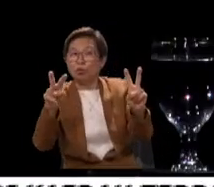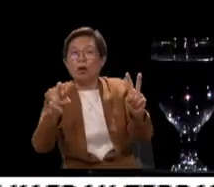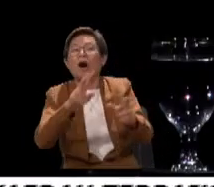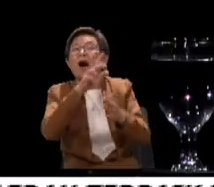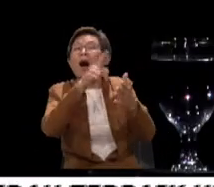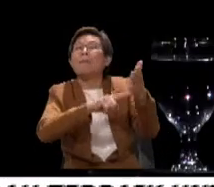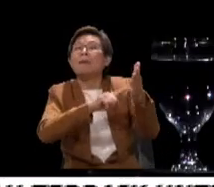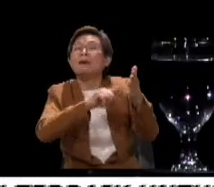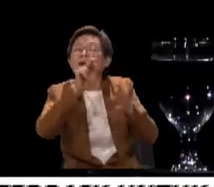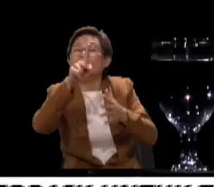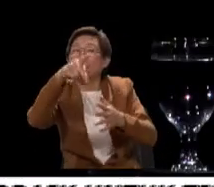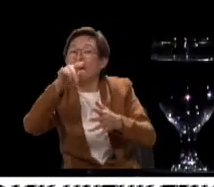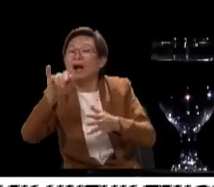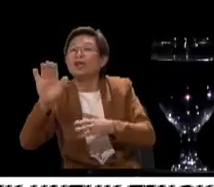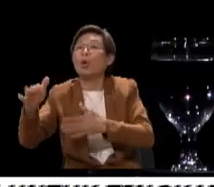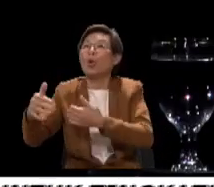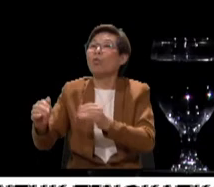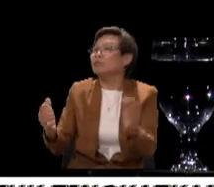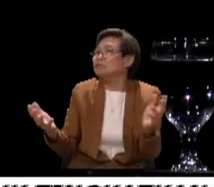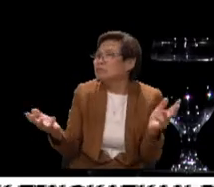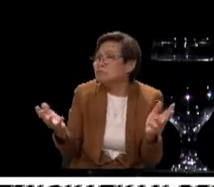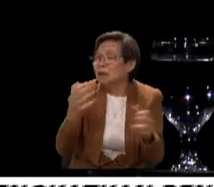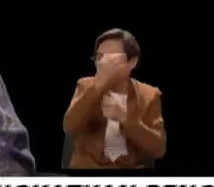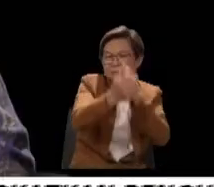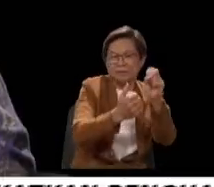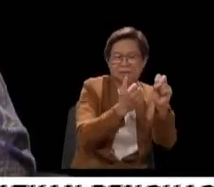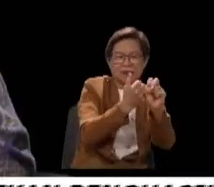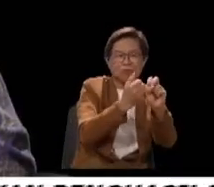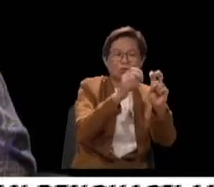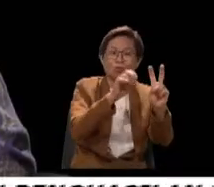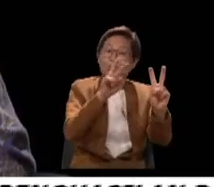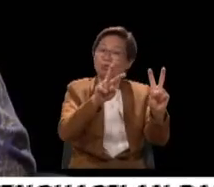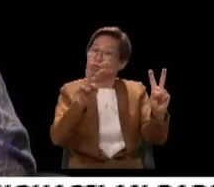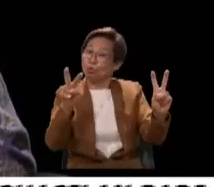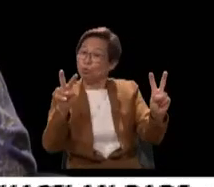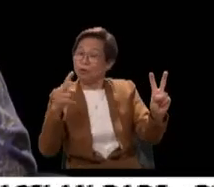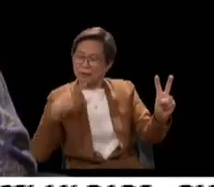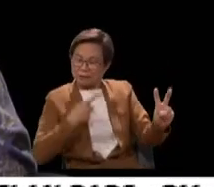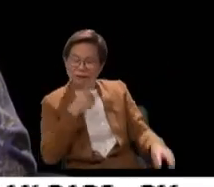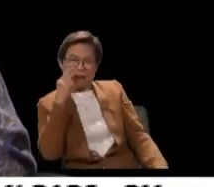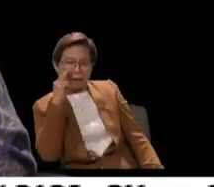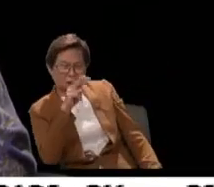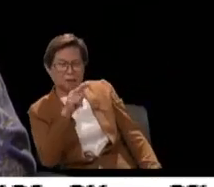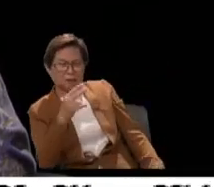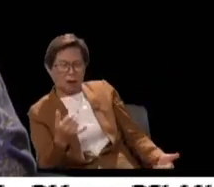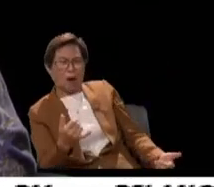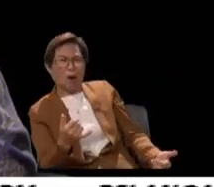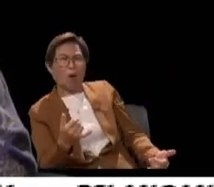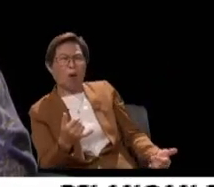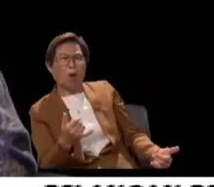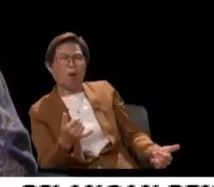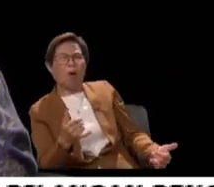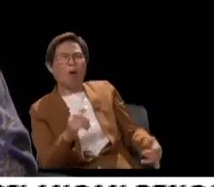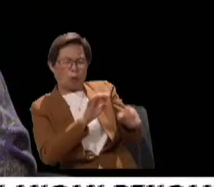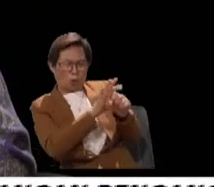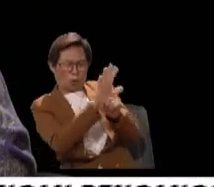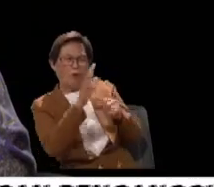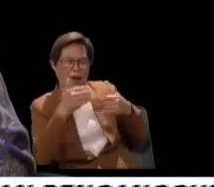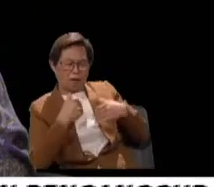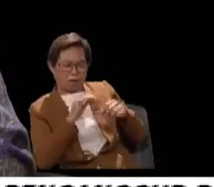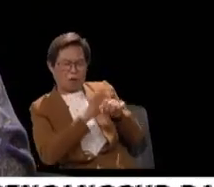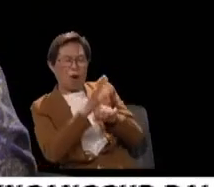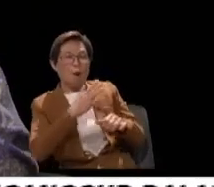sasaran kementerian dan datuk sendiri okey tahun 202 ni kita lihat bahawa walaupun dalam keadaan covid Kementerian